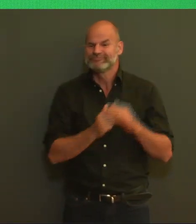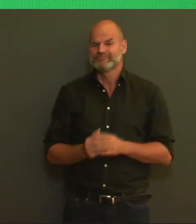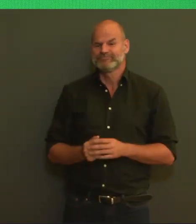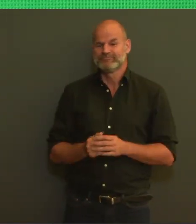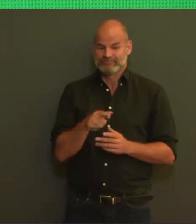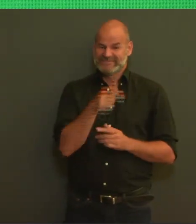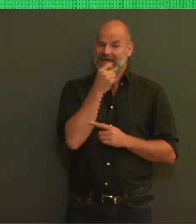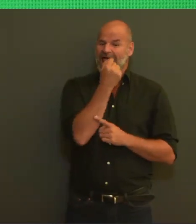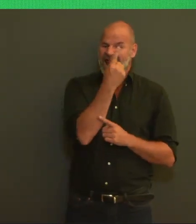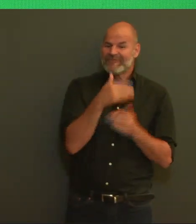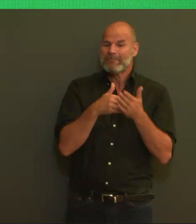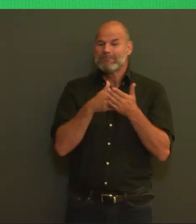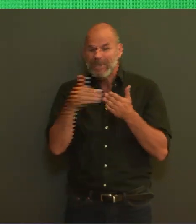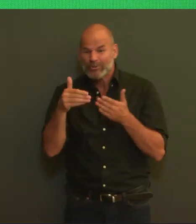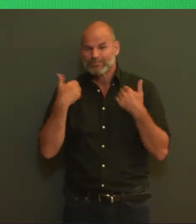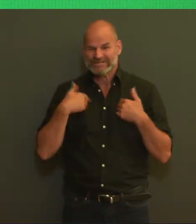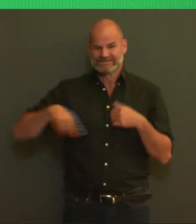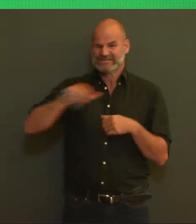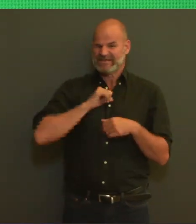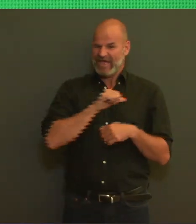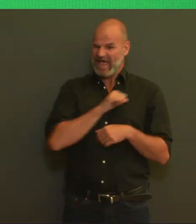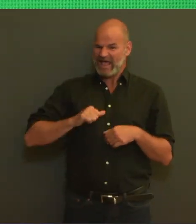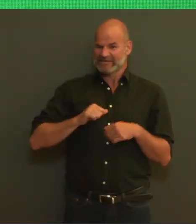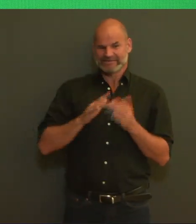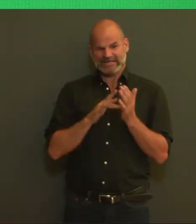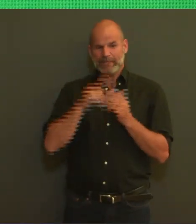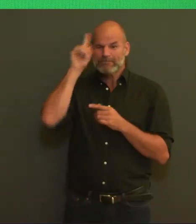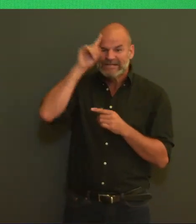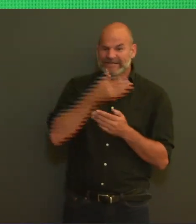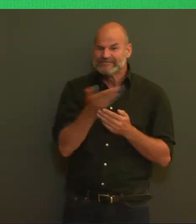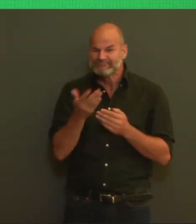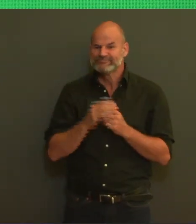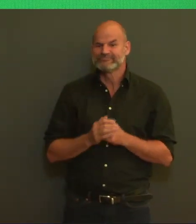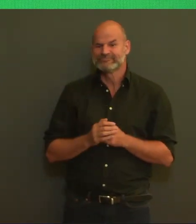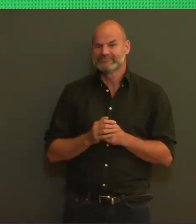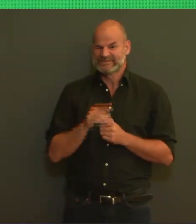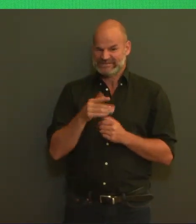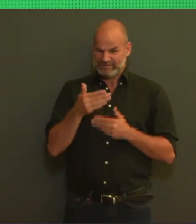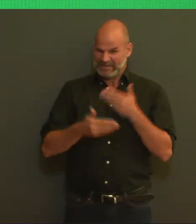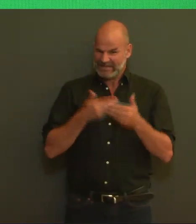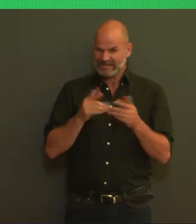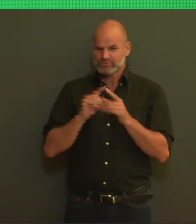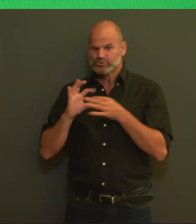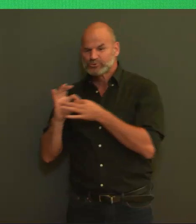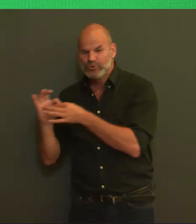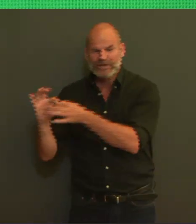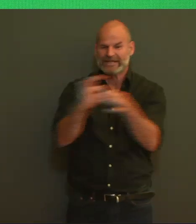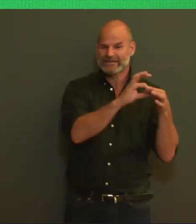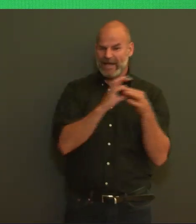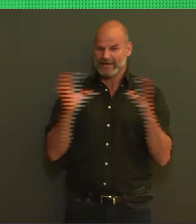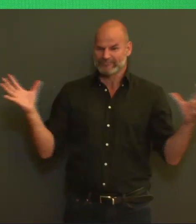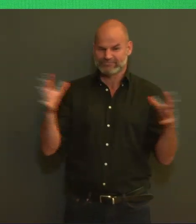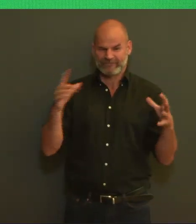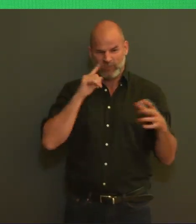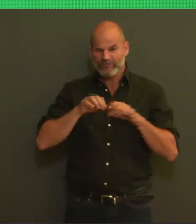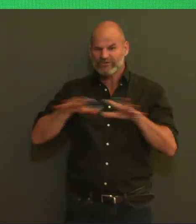reden om de gouden regels na te leven. Op deze solidaire manier krijgen we samen het virus klein.